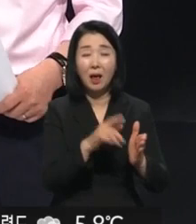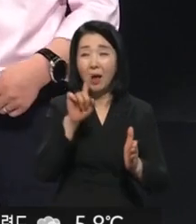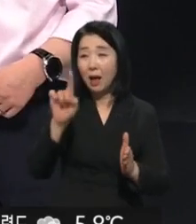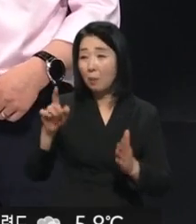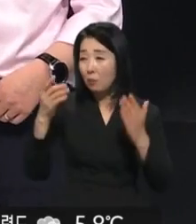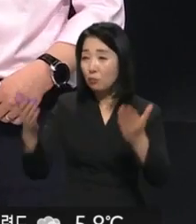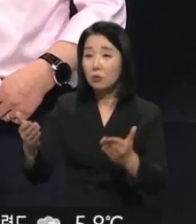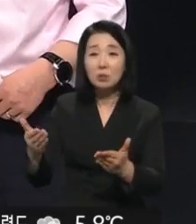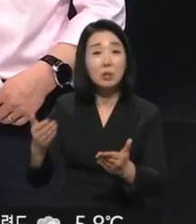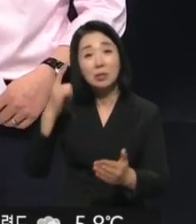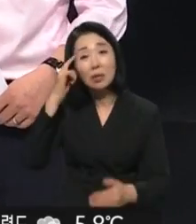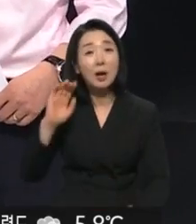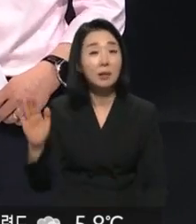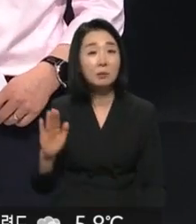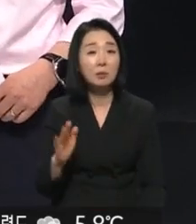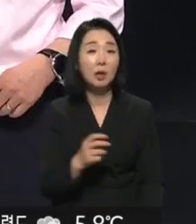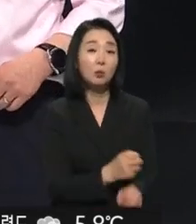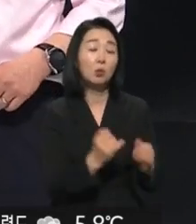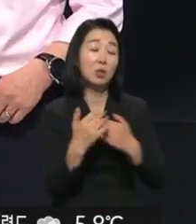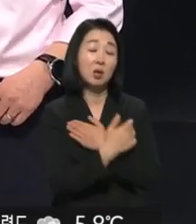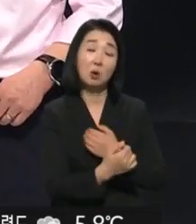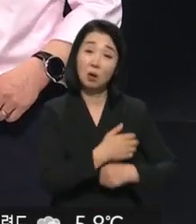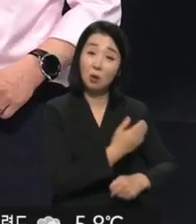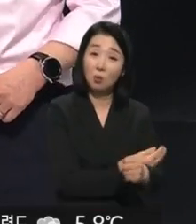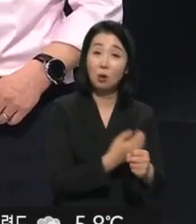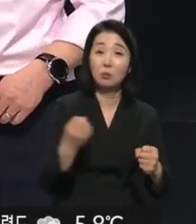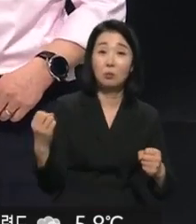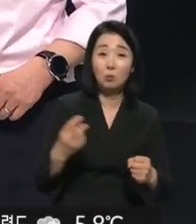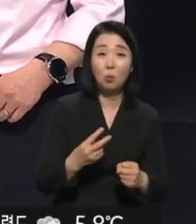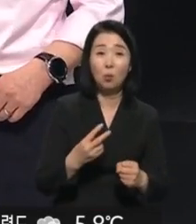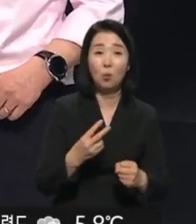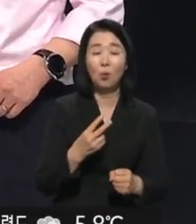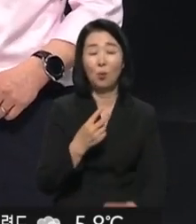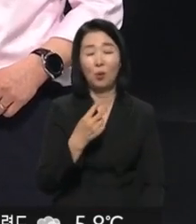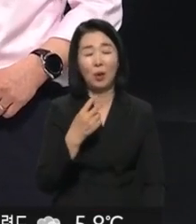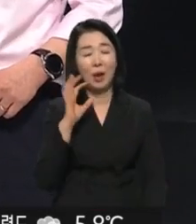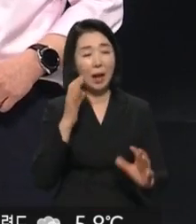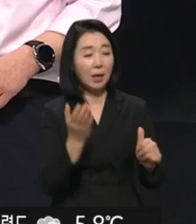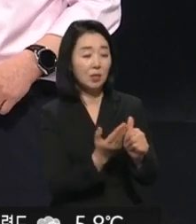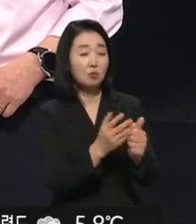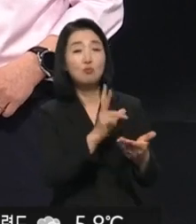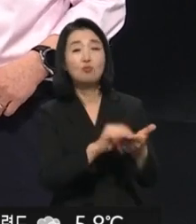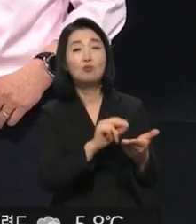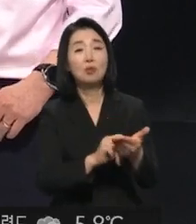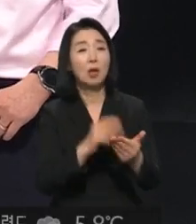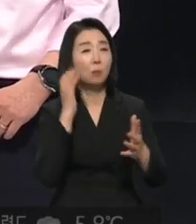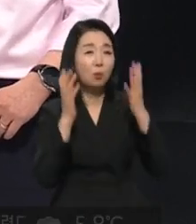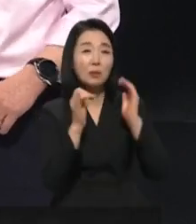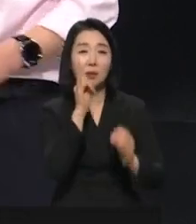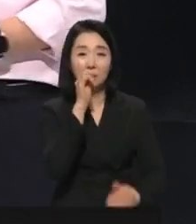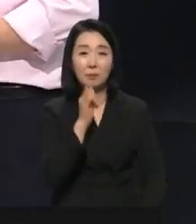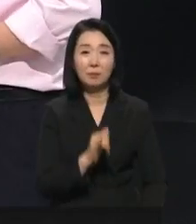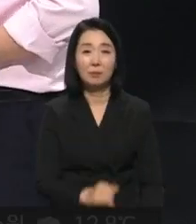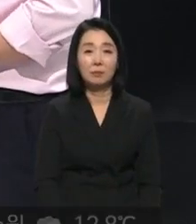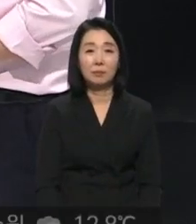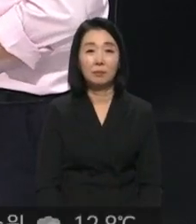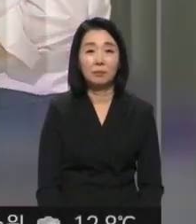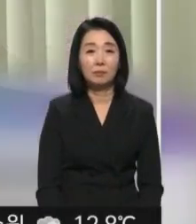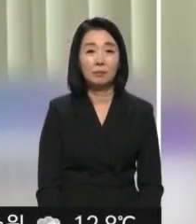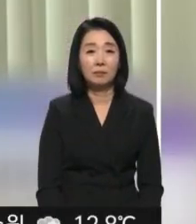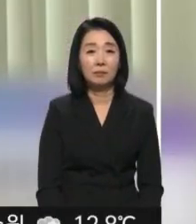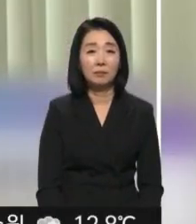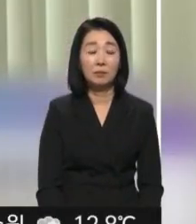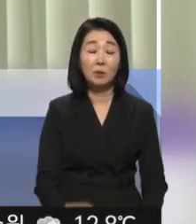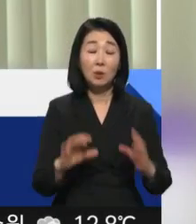개념이 아닙니다. 노동자의 건강권은 물론 보육 문제 등 복잡한 사안들이 얽혀 있습니다.